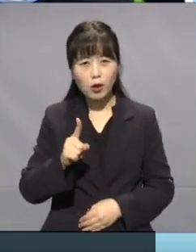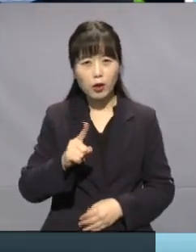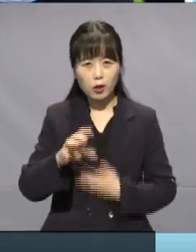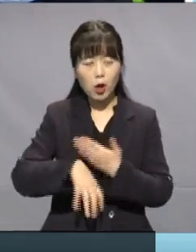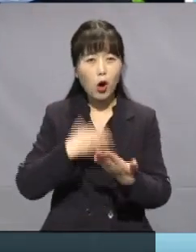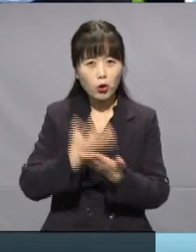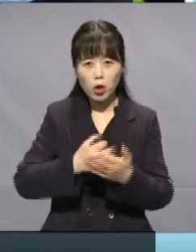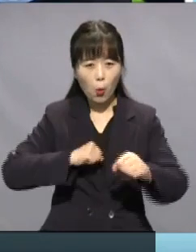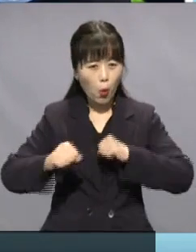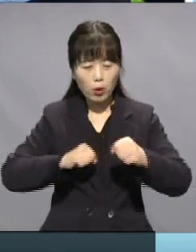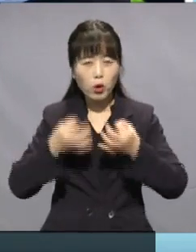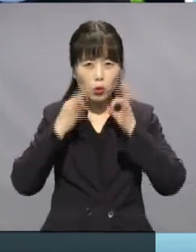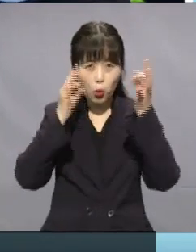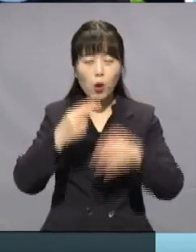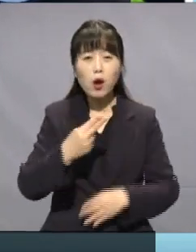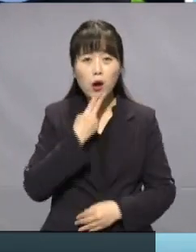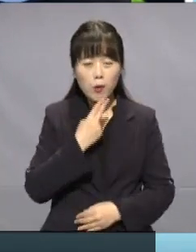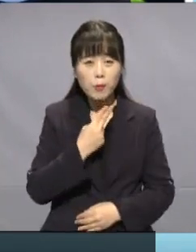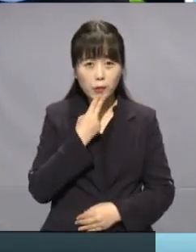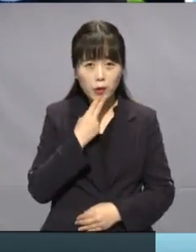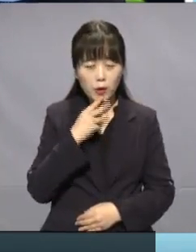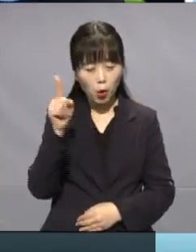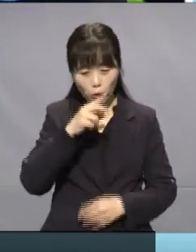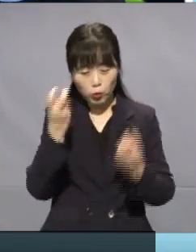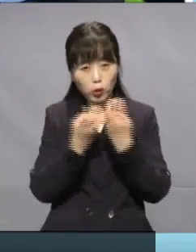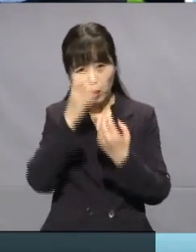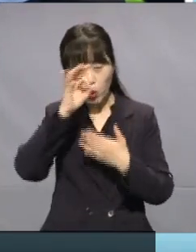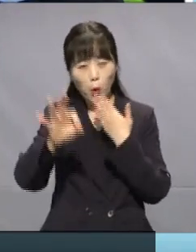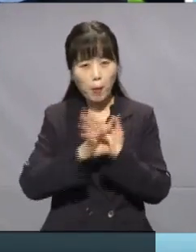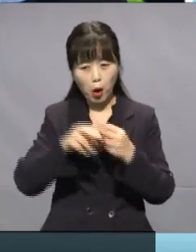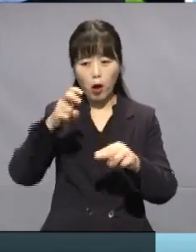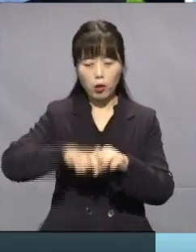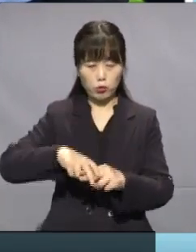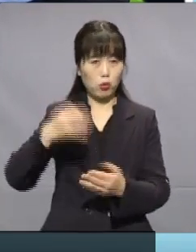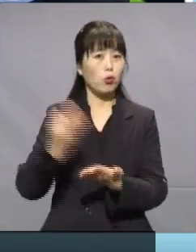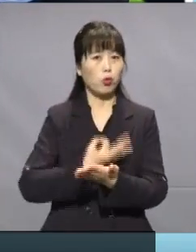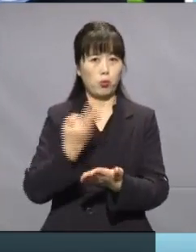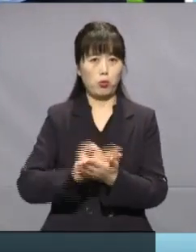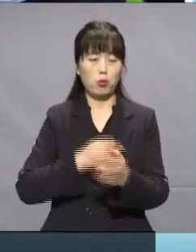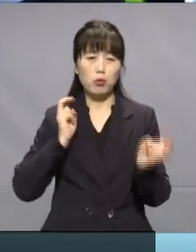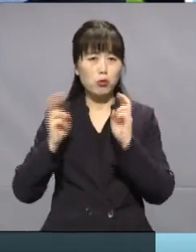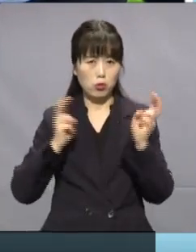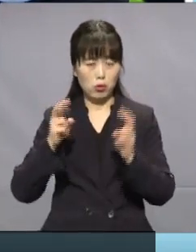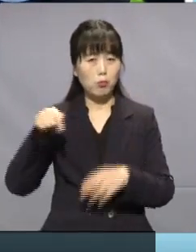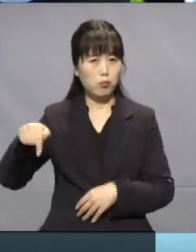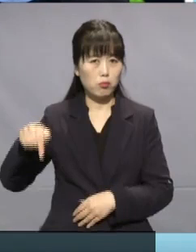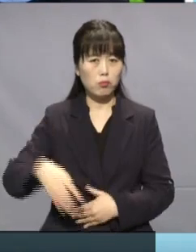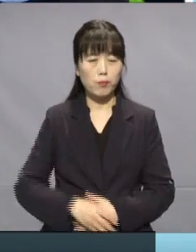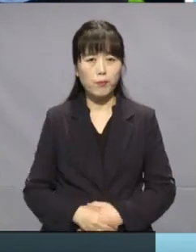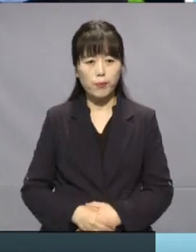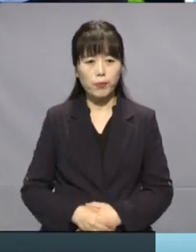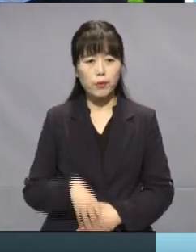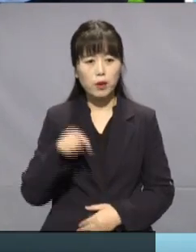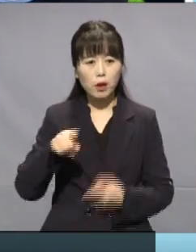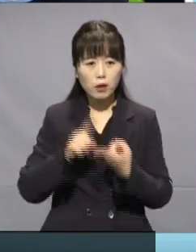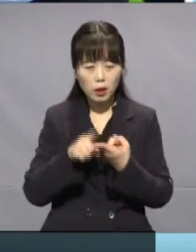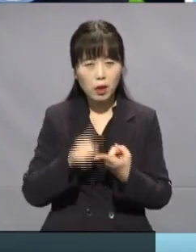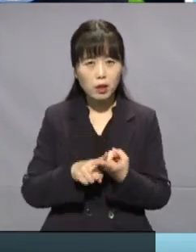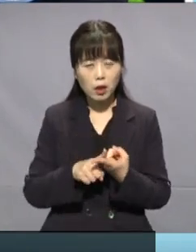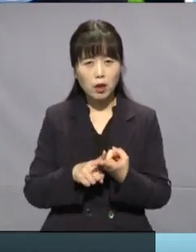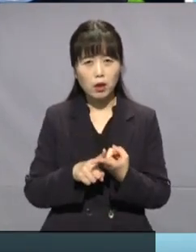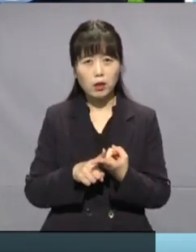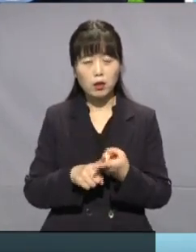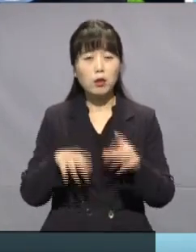어떤 활동에 어떤 노력 없이도 어떻게 보게 되면 앉아서 돈 버는 기업들 아닙니까 그런 이분에 대해서는